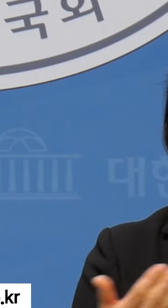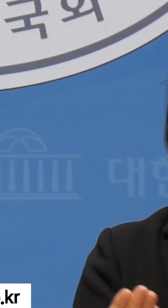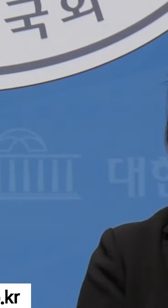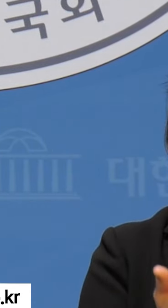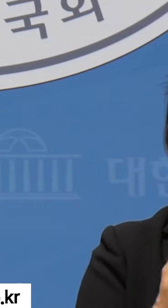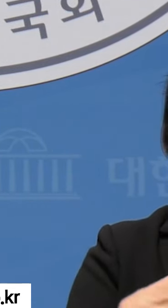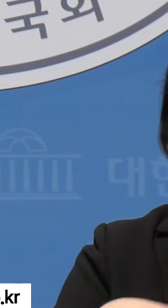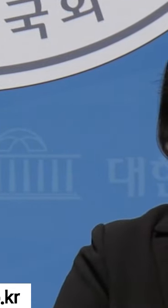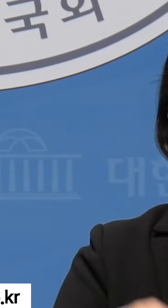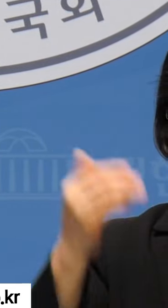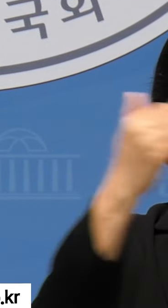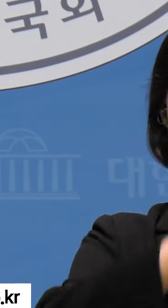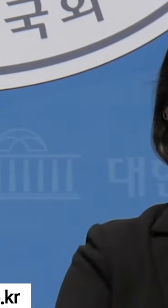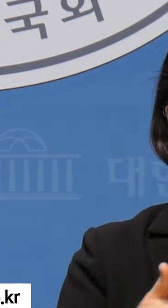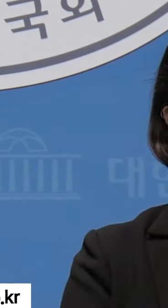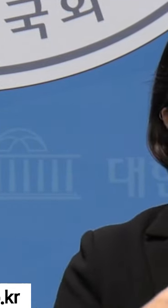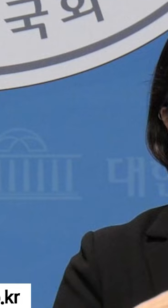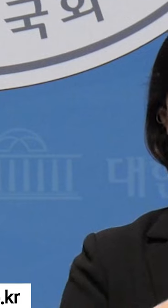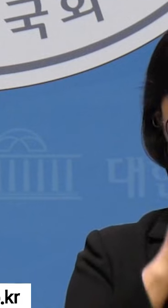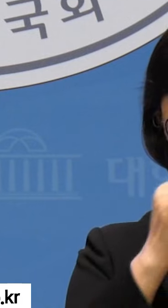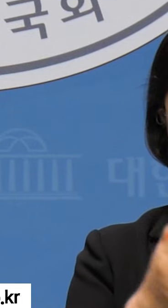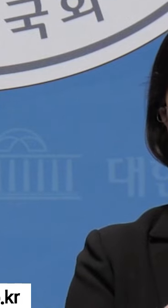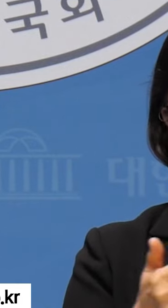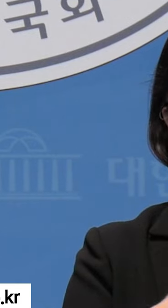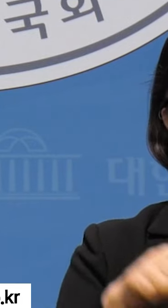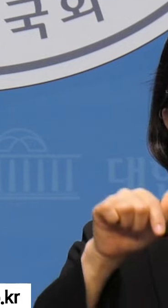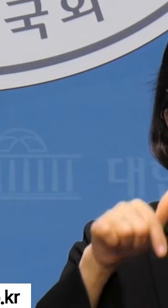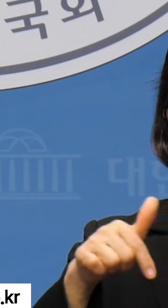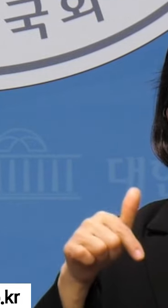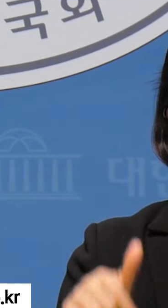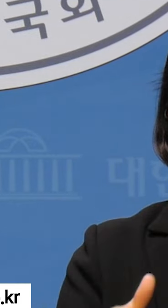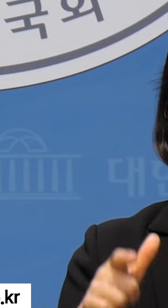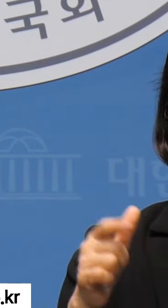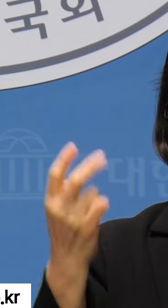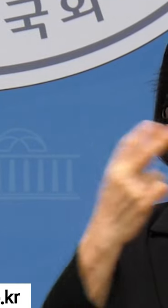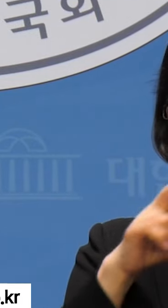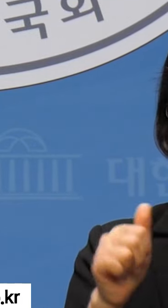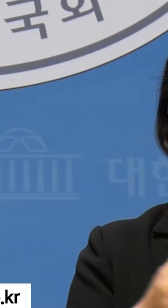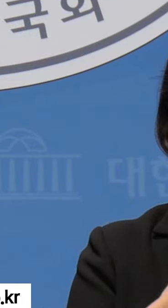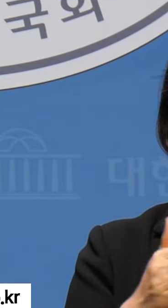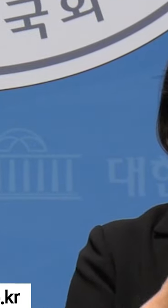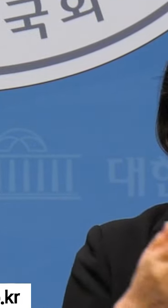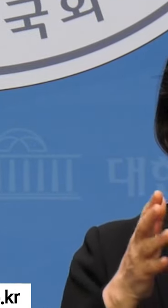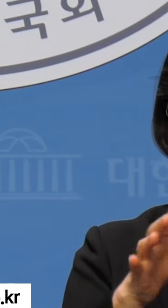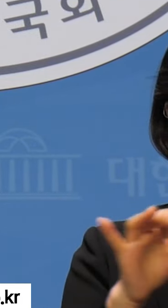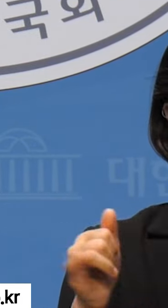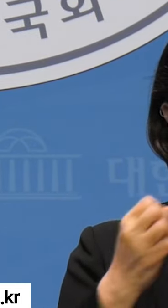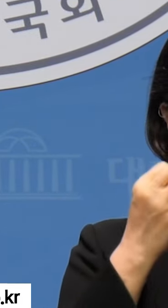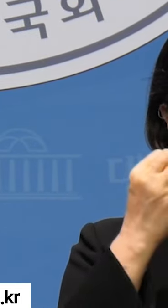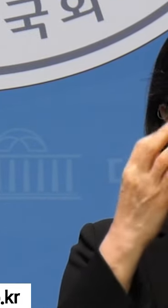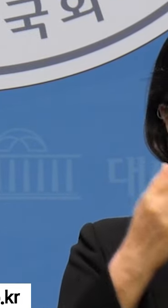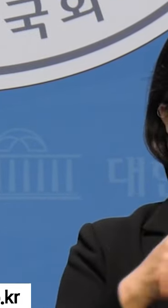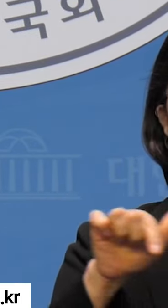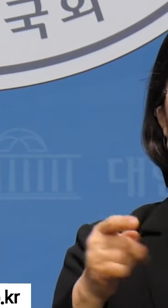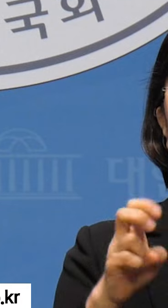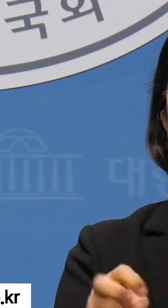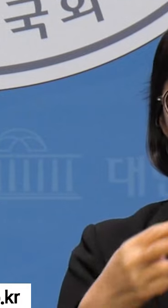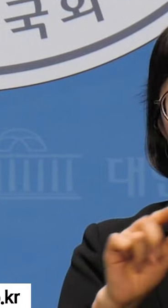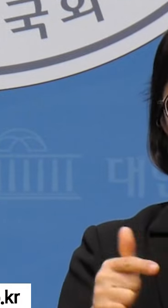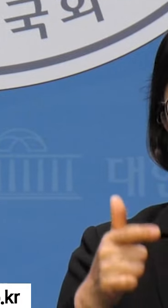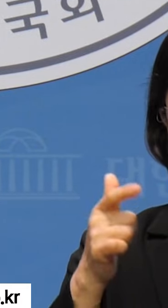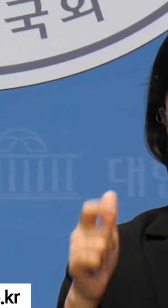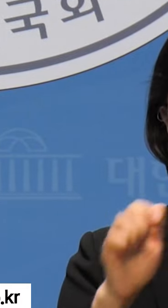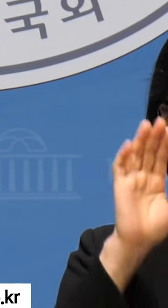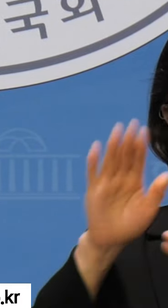청사진을 설계하고 추진해왔던 서구 검단 전문가 저 신동근이 새로운 검단구의